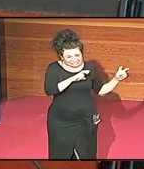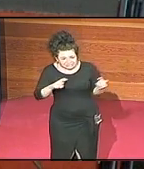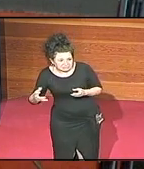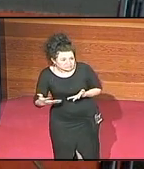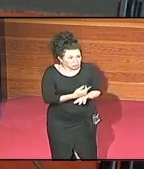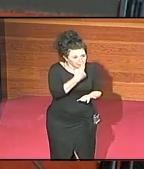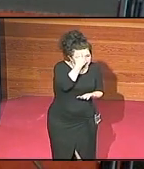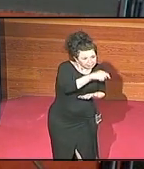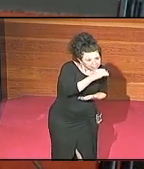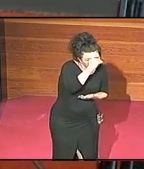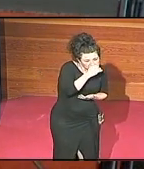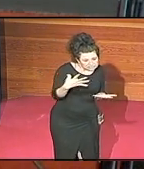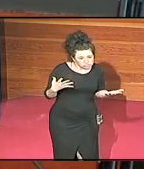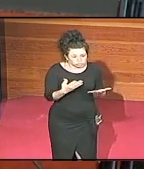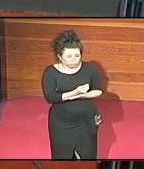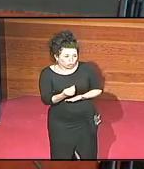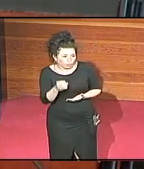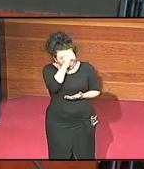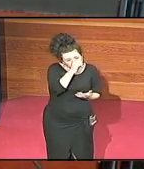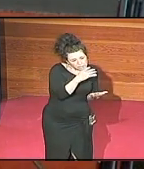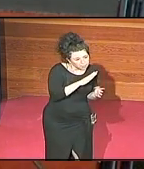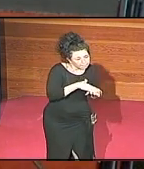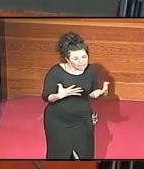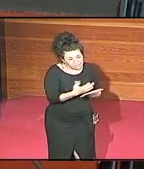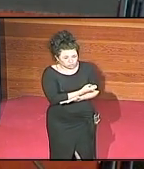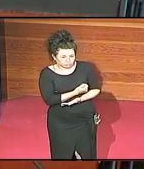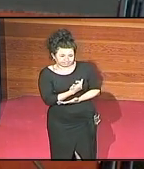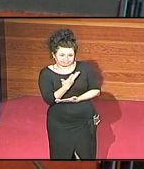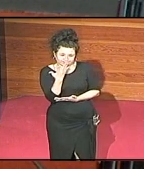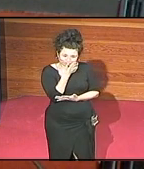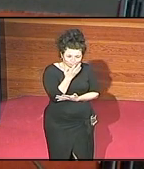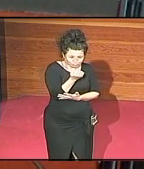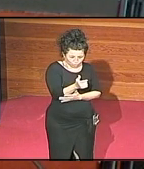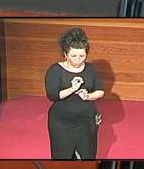horrekiko, ba, mesfidantza pixka bat izan ezazue, hori da kontua, ez?